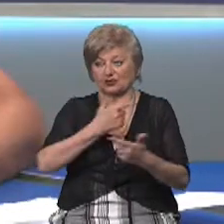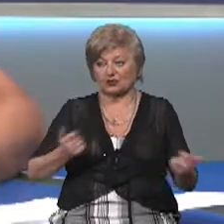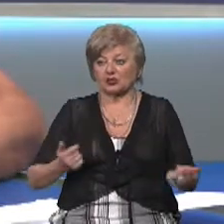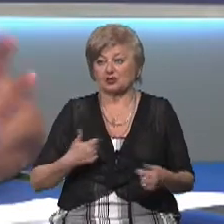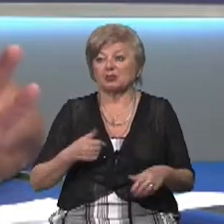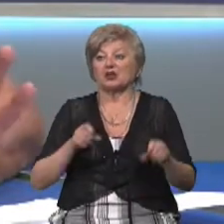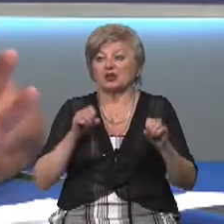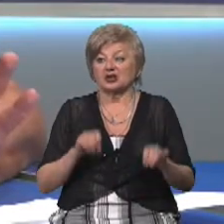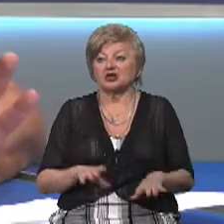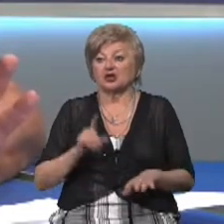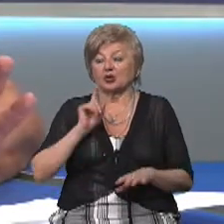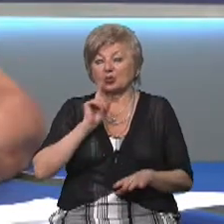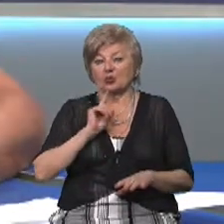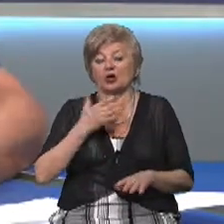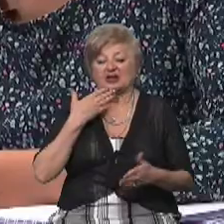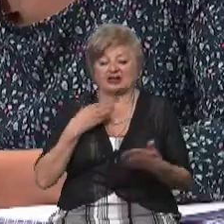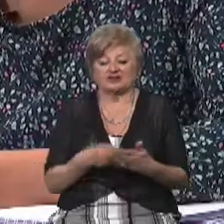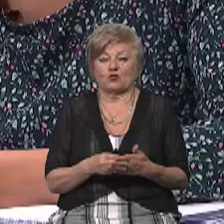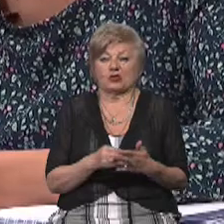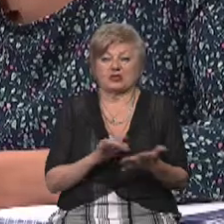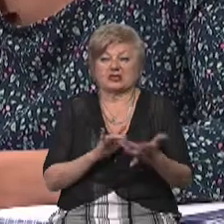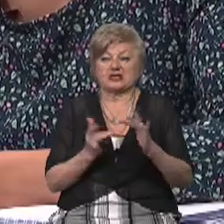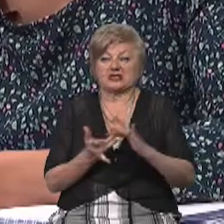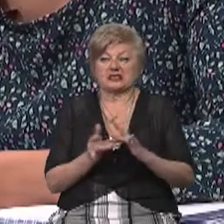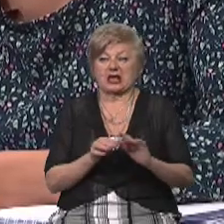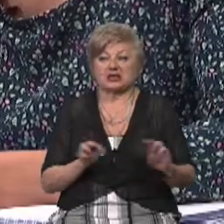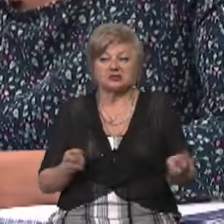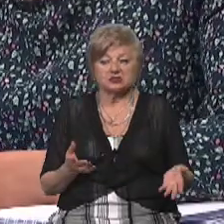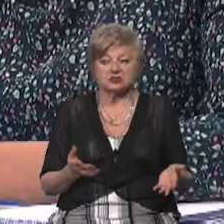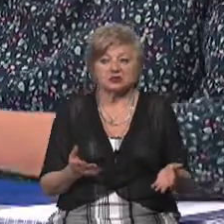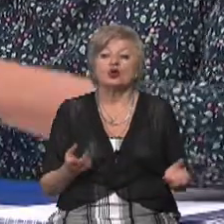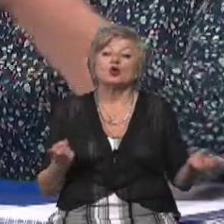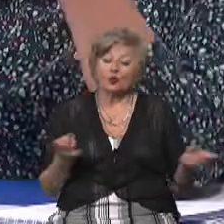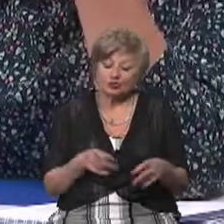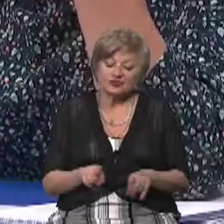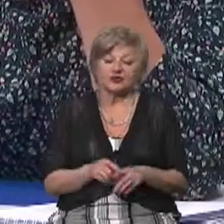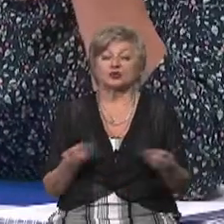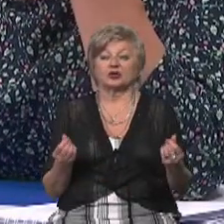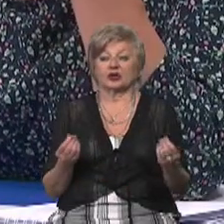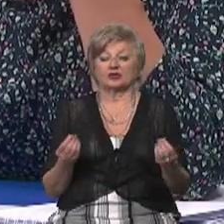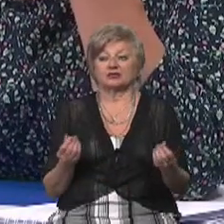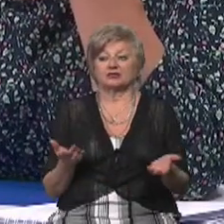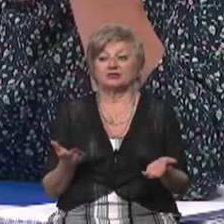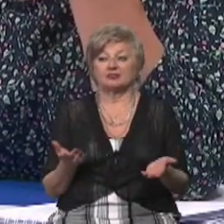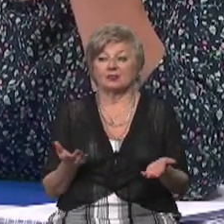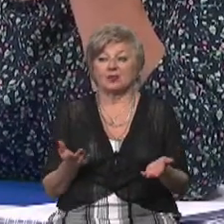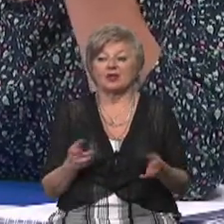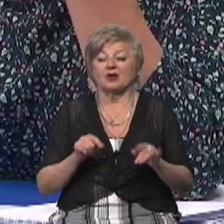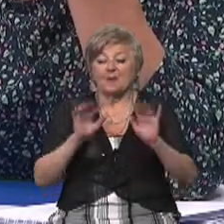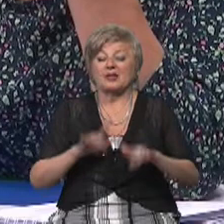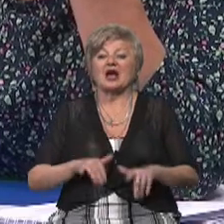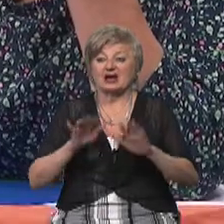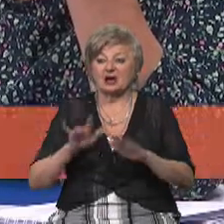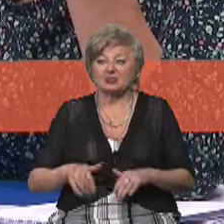ми вирішили це зробити на своєму сайті. Но, опять же, для цього нужны кое-какі деньги. Потому что программисты